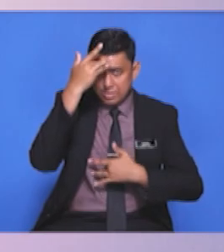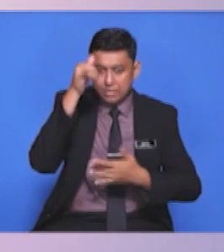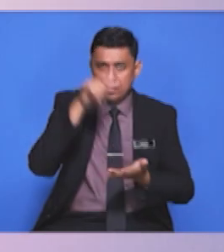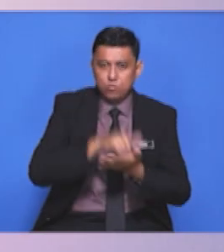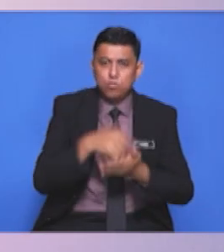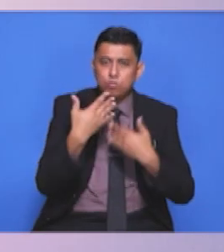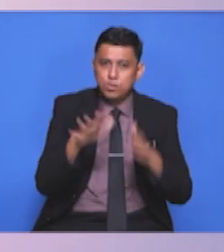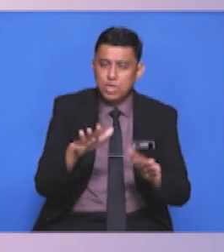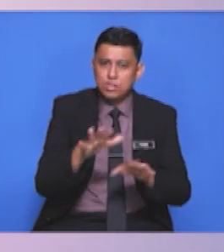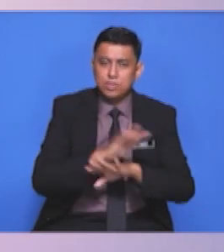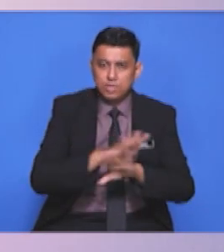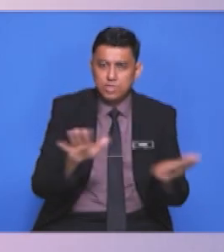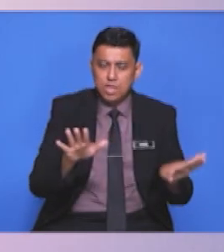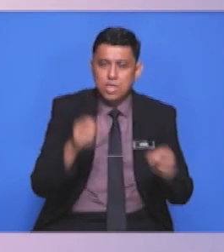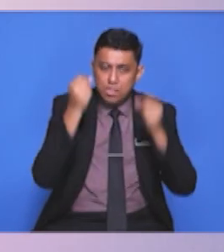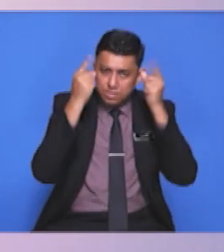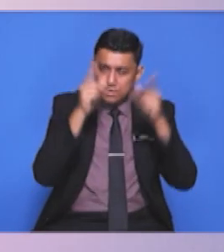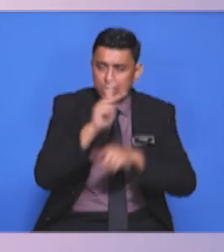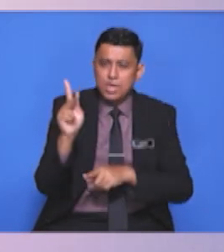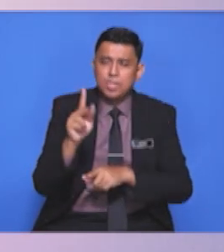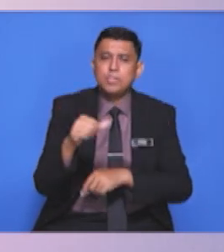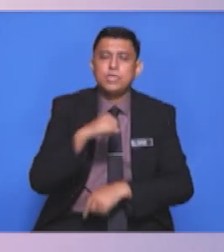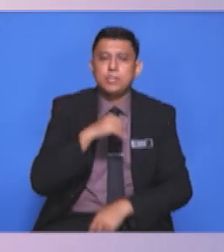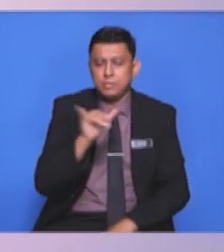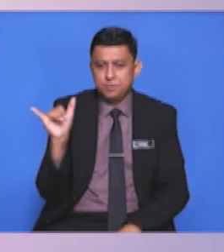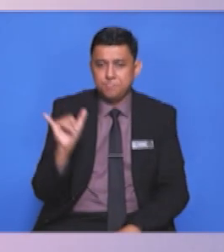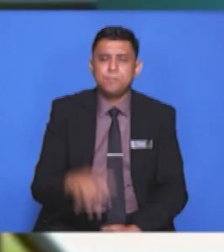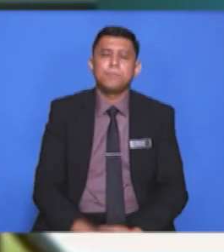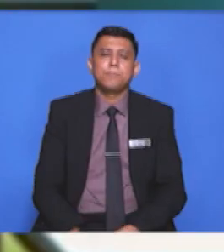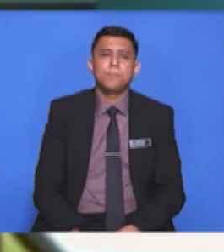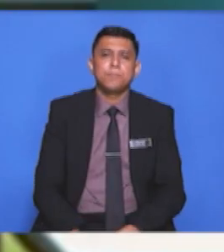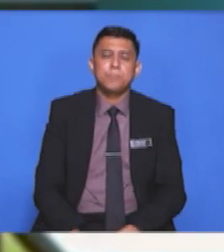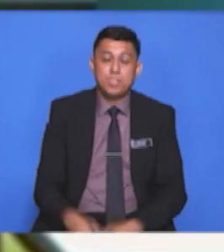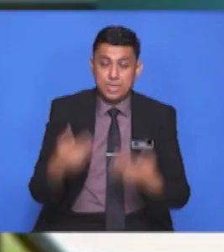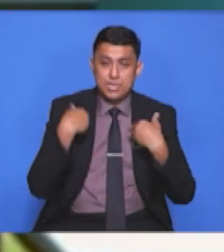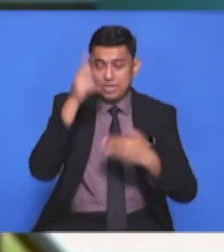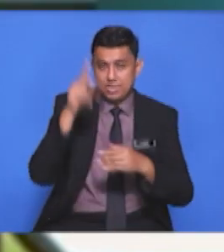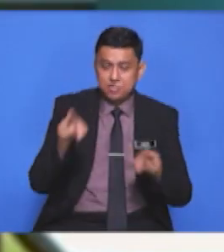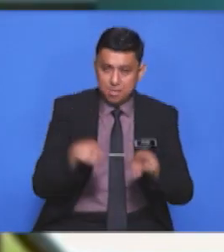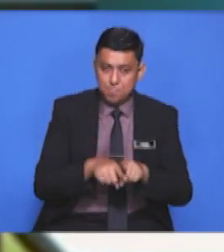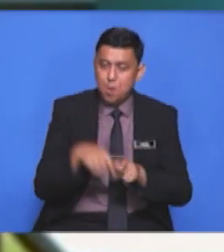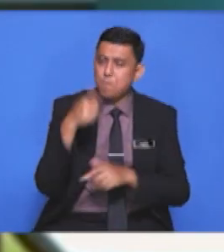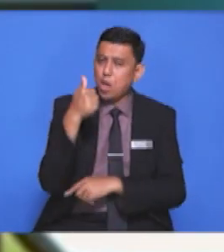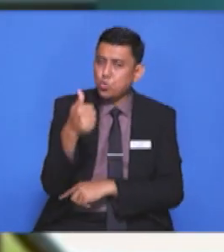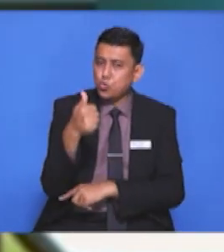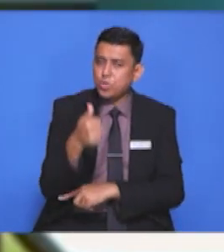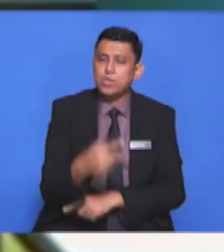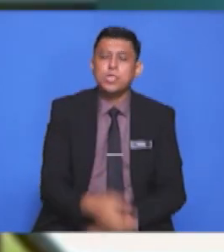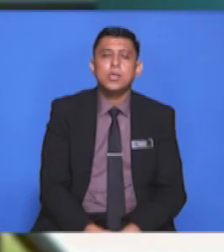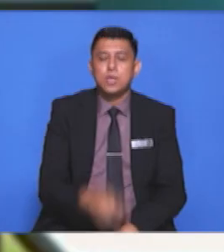sakit-sakit katende penuh Adakah sama bagus